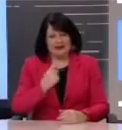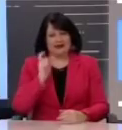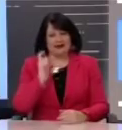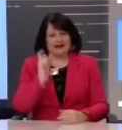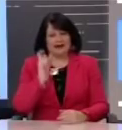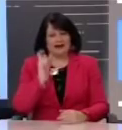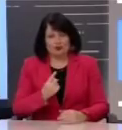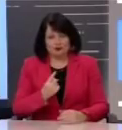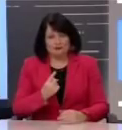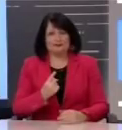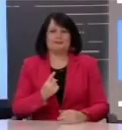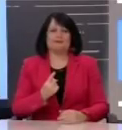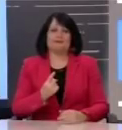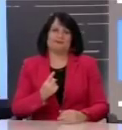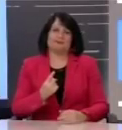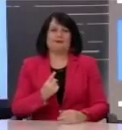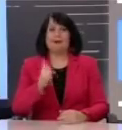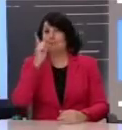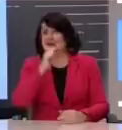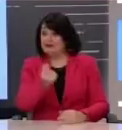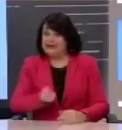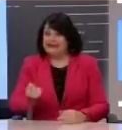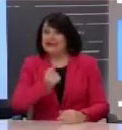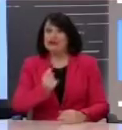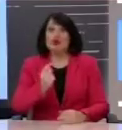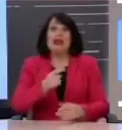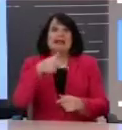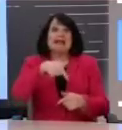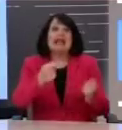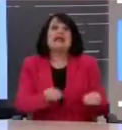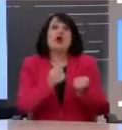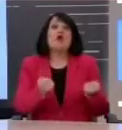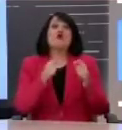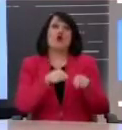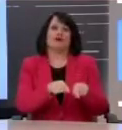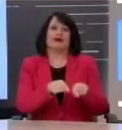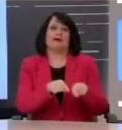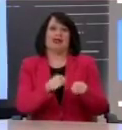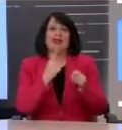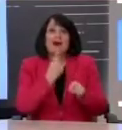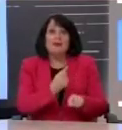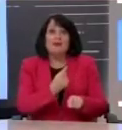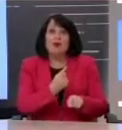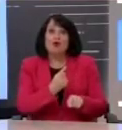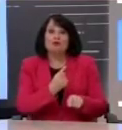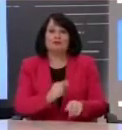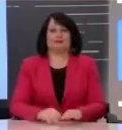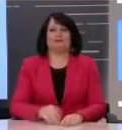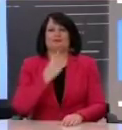στα facts και όχι στα fake news. Της δίθεν αγοράς του αιώνα, ο